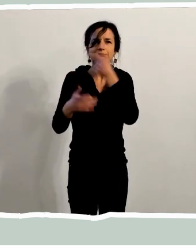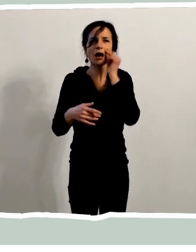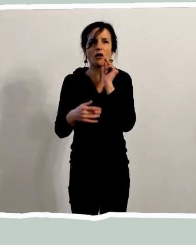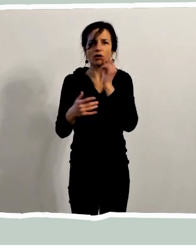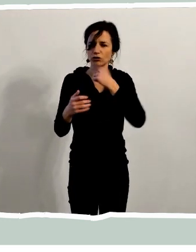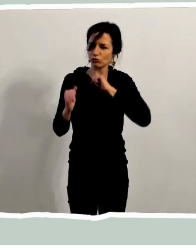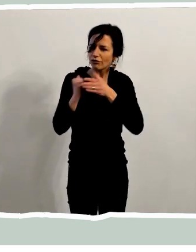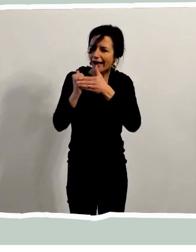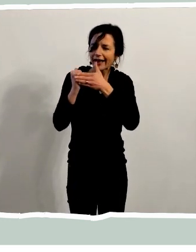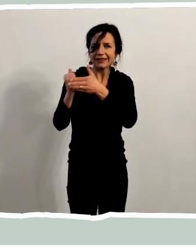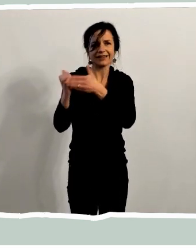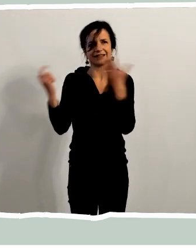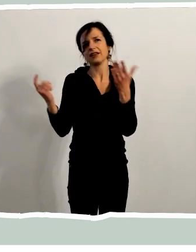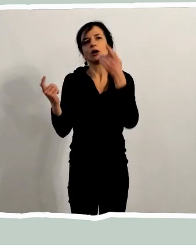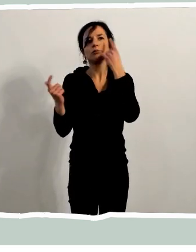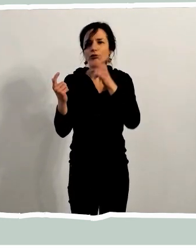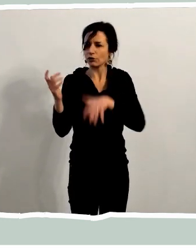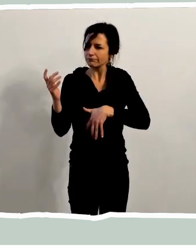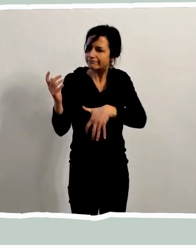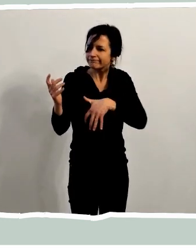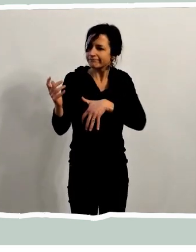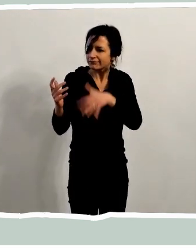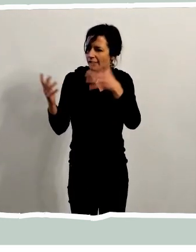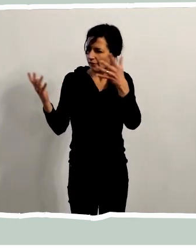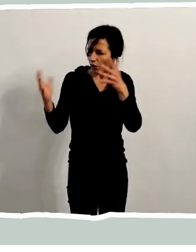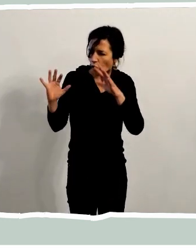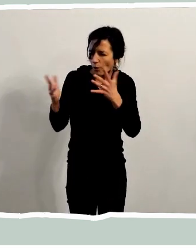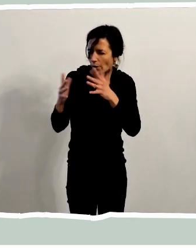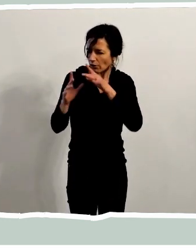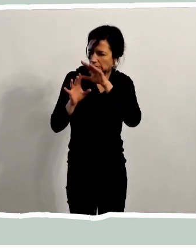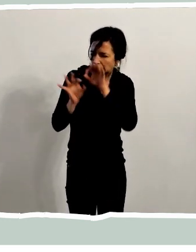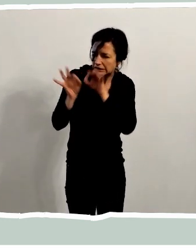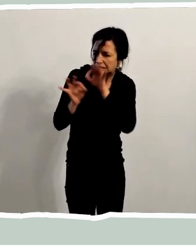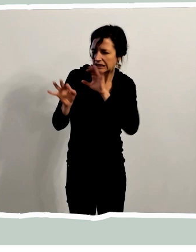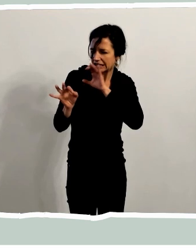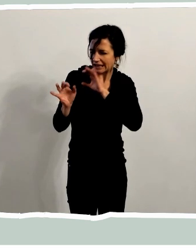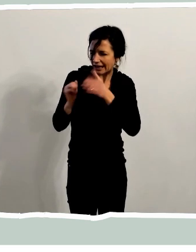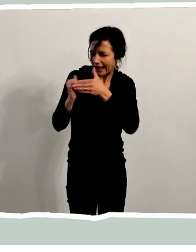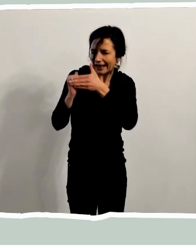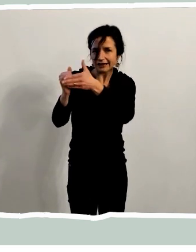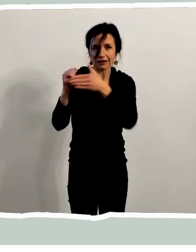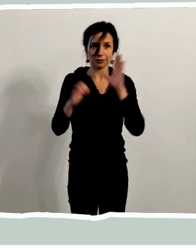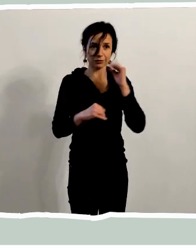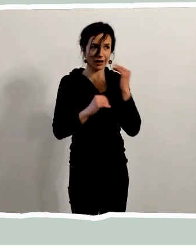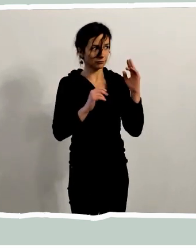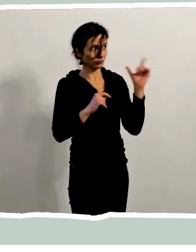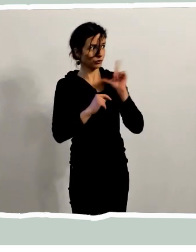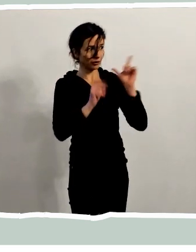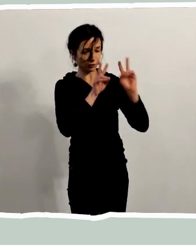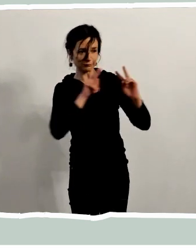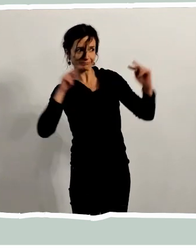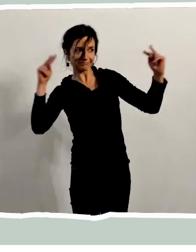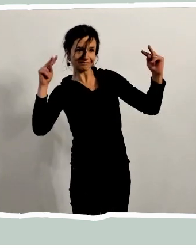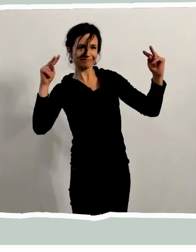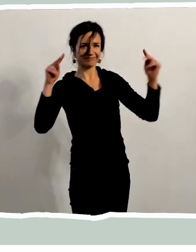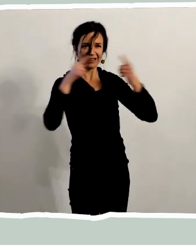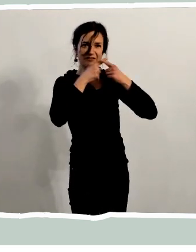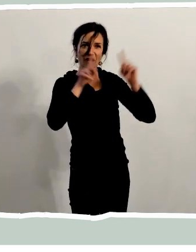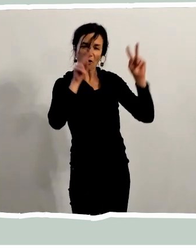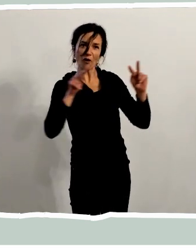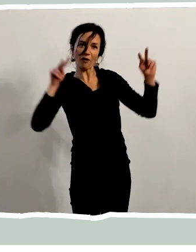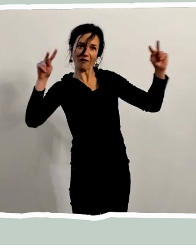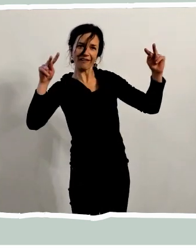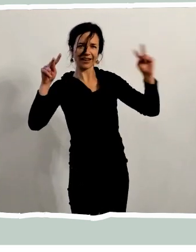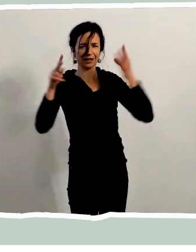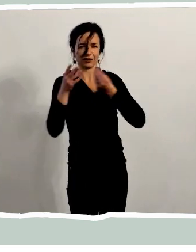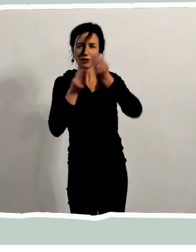complémentaires, tous les deux, et on va essayer de vous apporter un certain nombre d'éléments d'éclairage, d'éléments de réflexion. Donc,